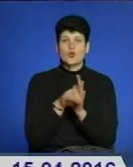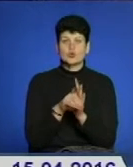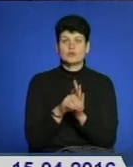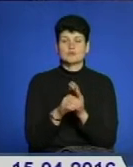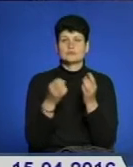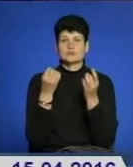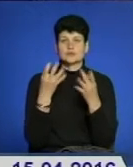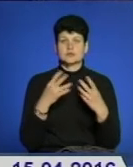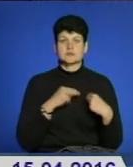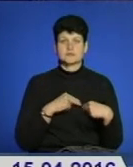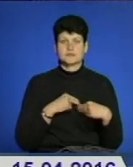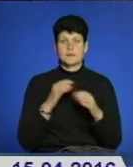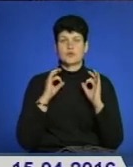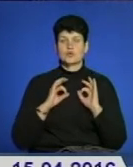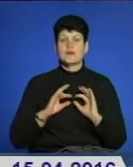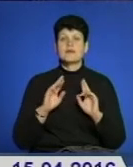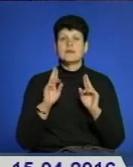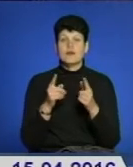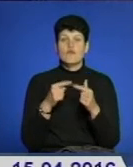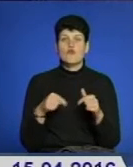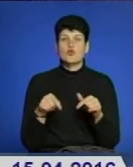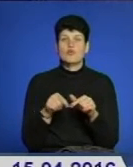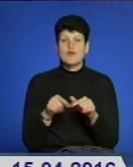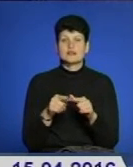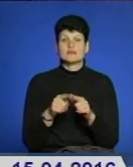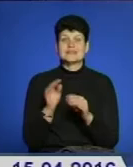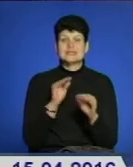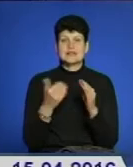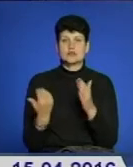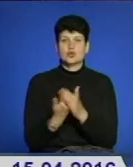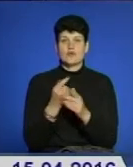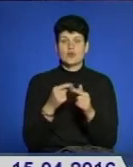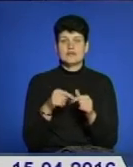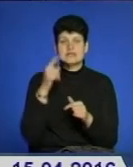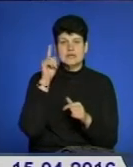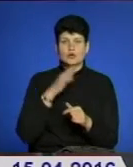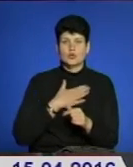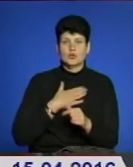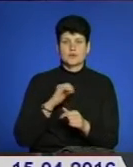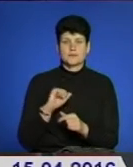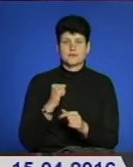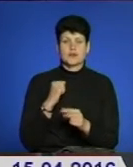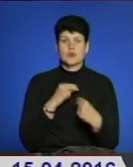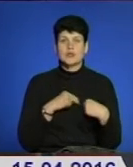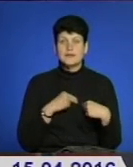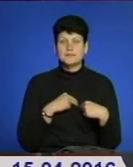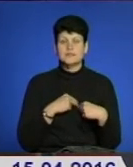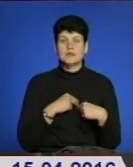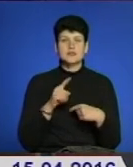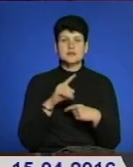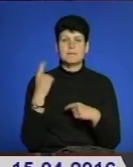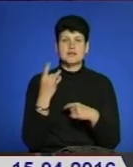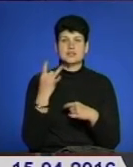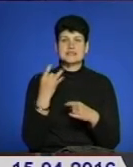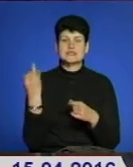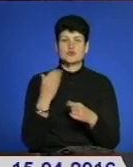рядові працівники прокуратури. Як формуватимуть склад нових органів, знають мої колеги. Чи не вперше за історію